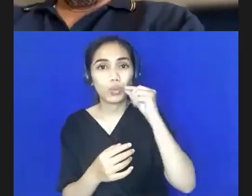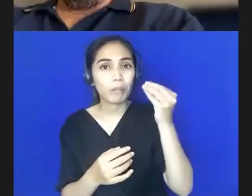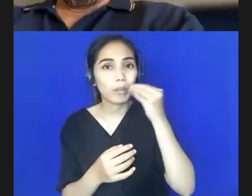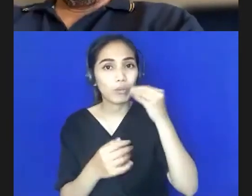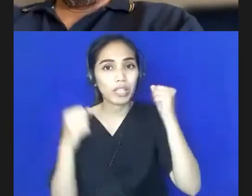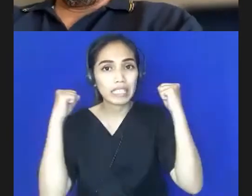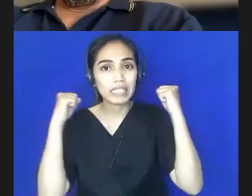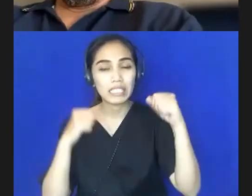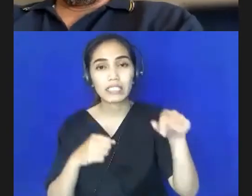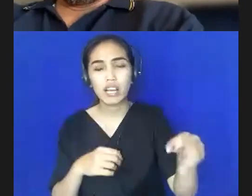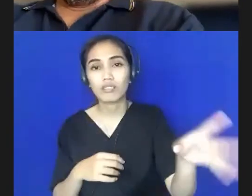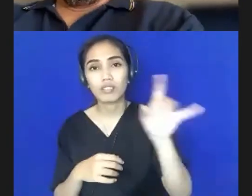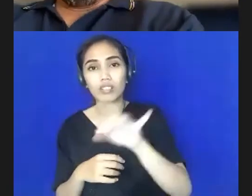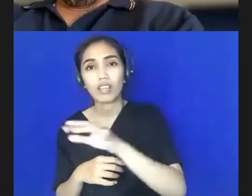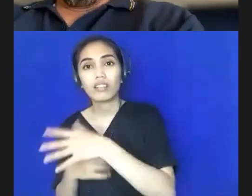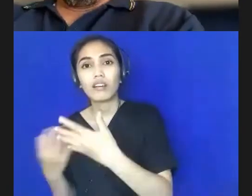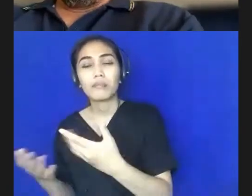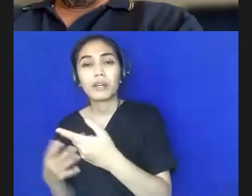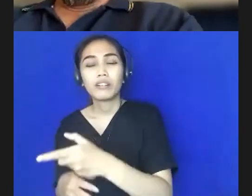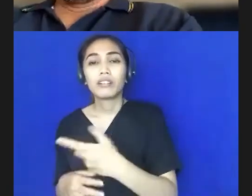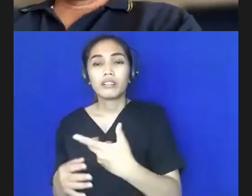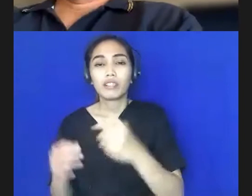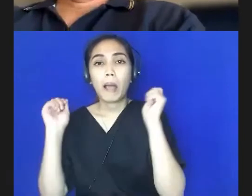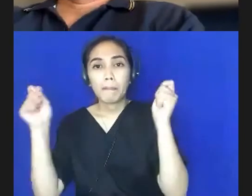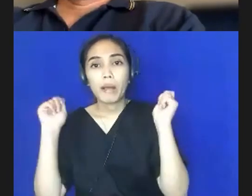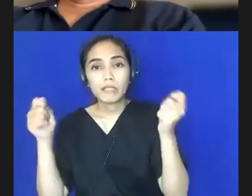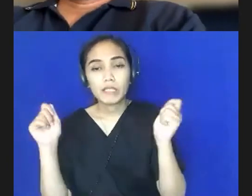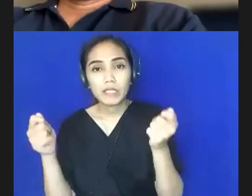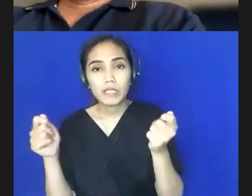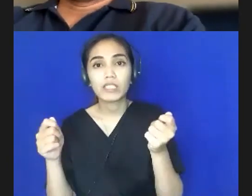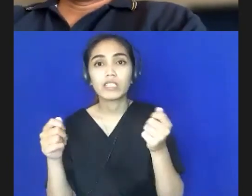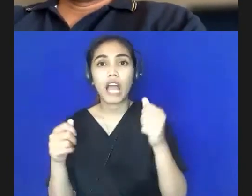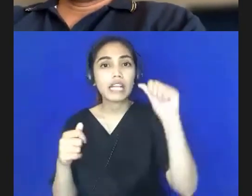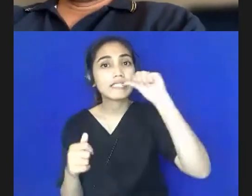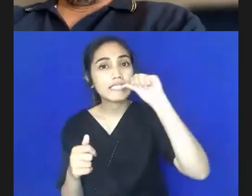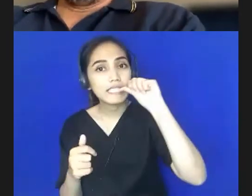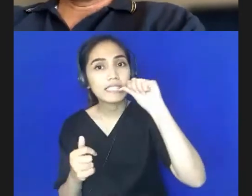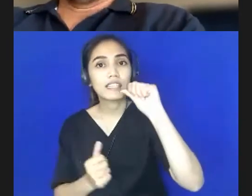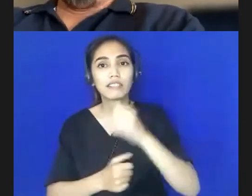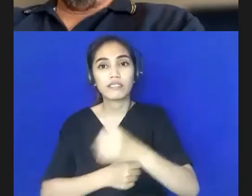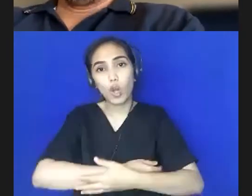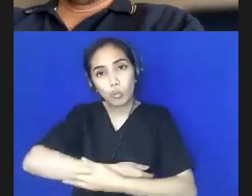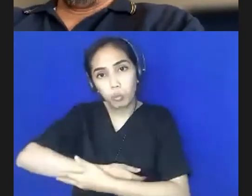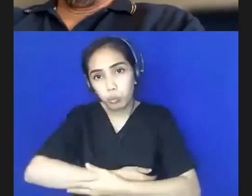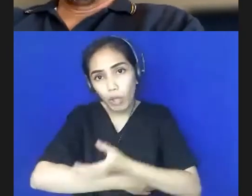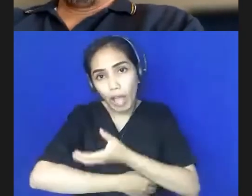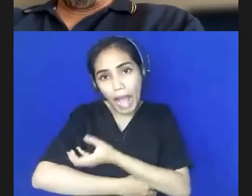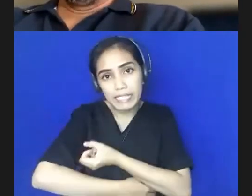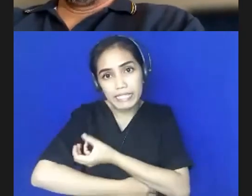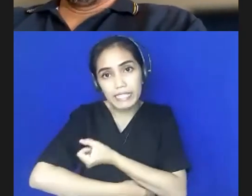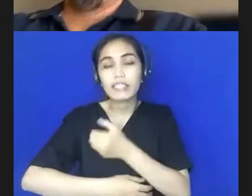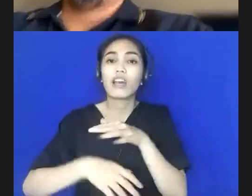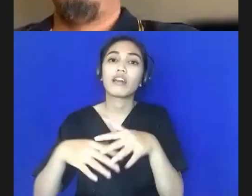itu sejalan dengan kegiatan Pak Rahmat, adalah mengkampanyekan ASI gitu. Nah, ada banyak